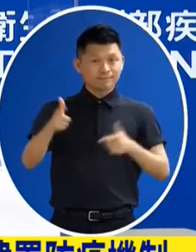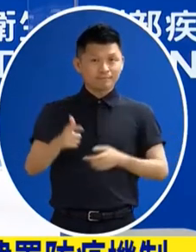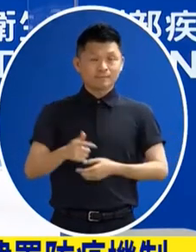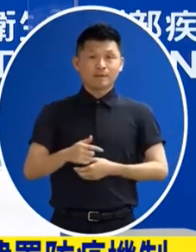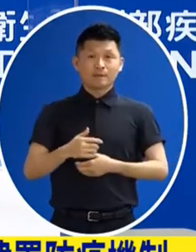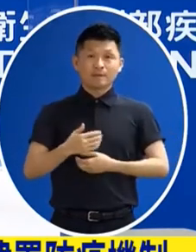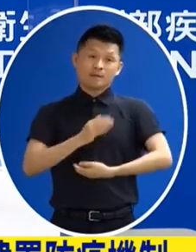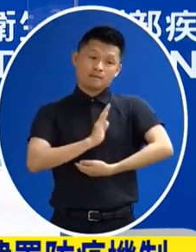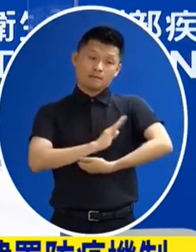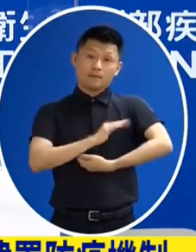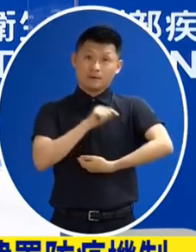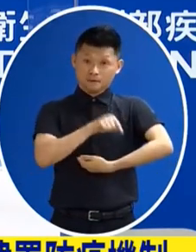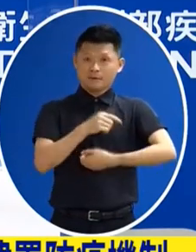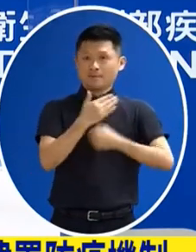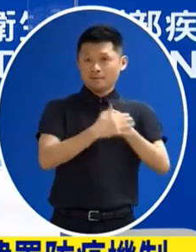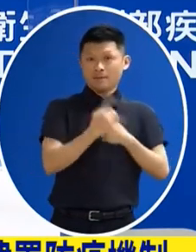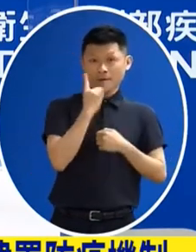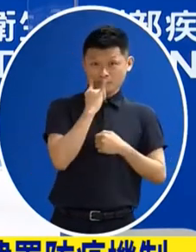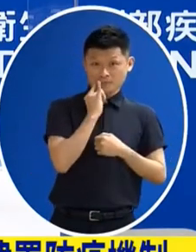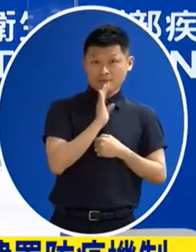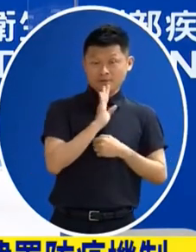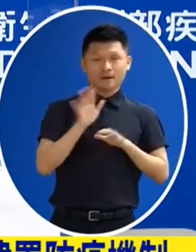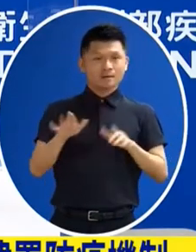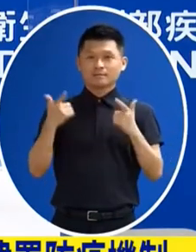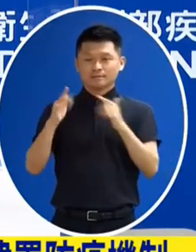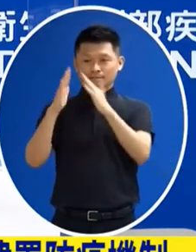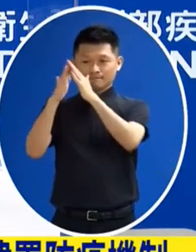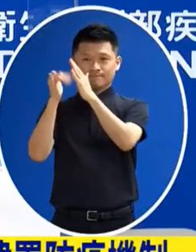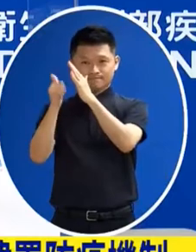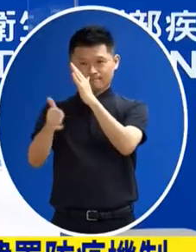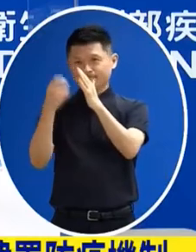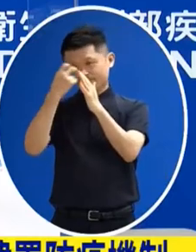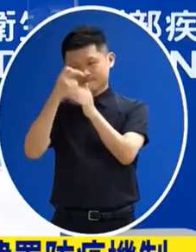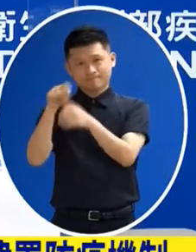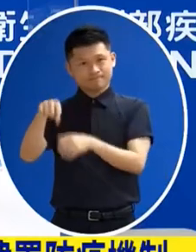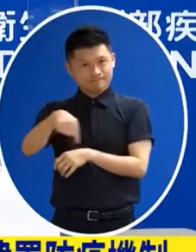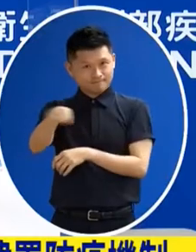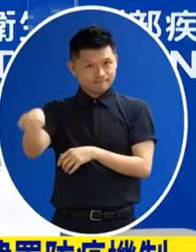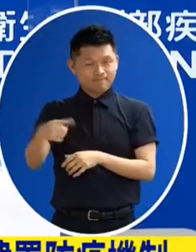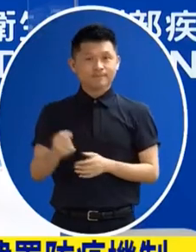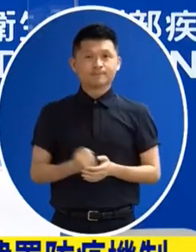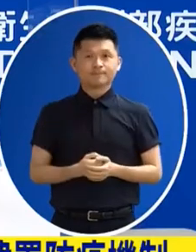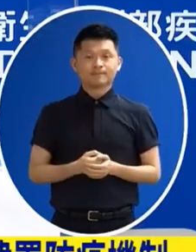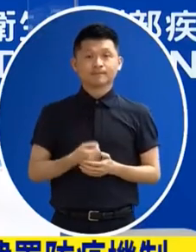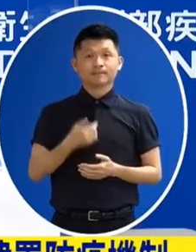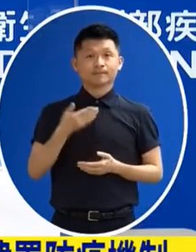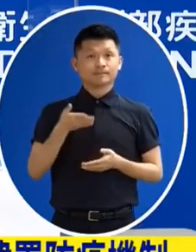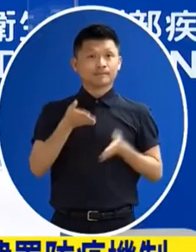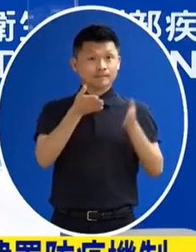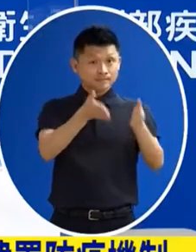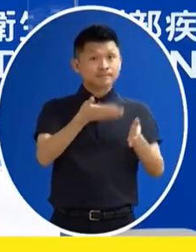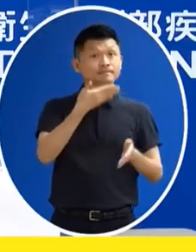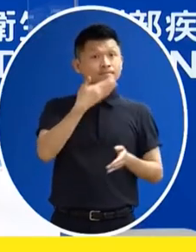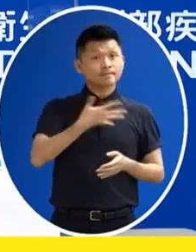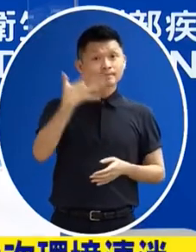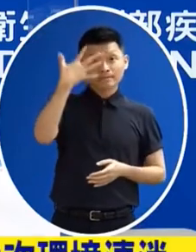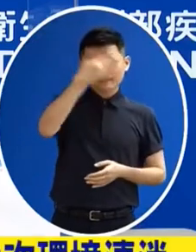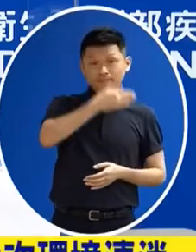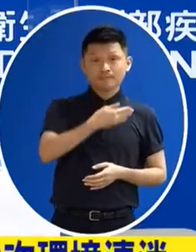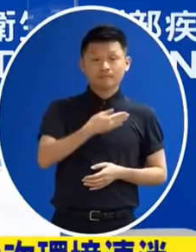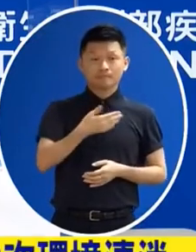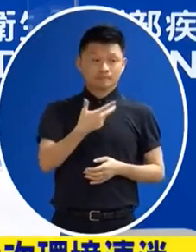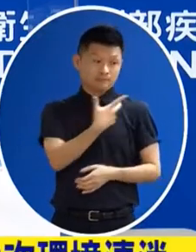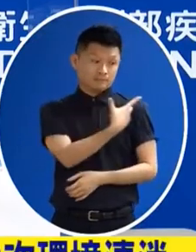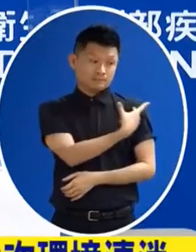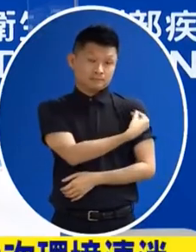是保姆，好，那这是在家庭托顾者。那基本上在高龄这边，我们的疫苗